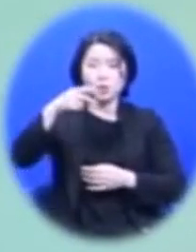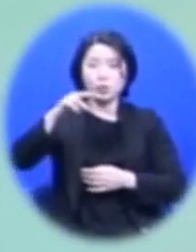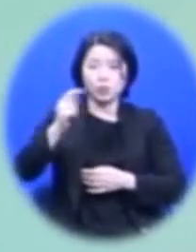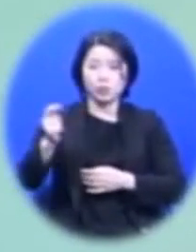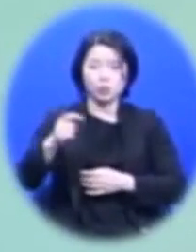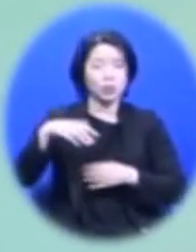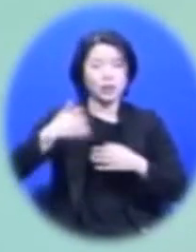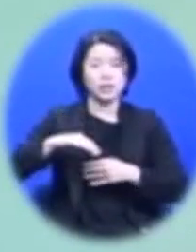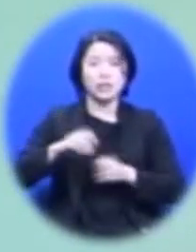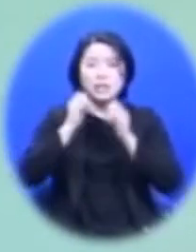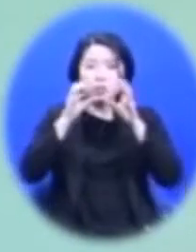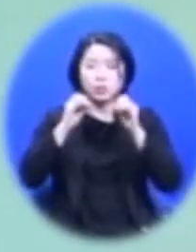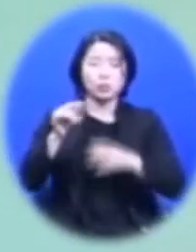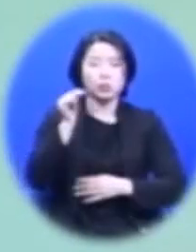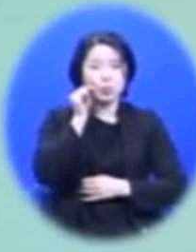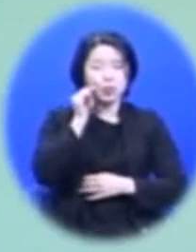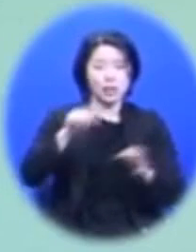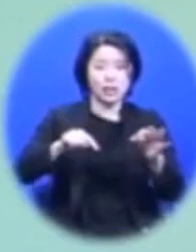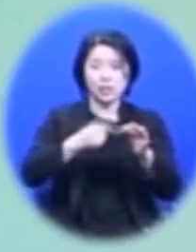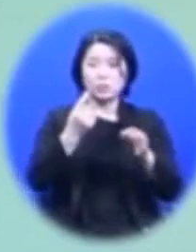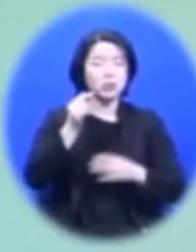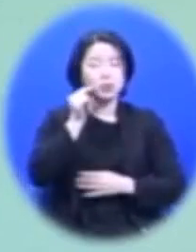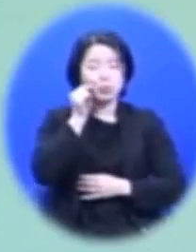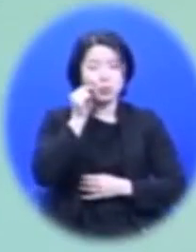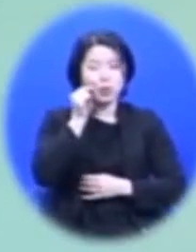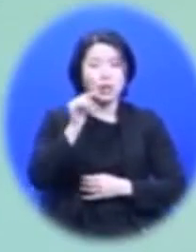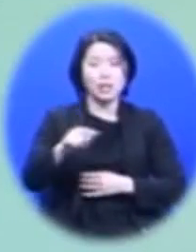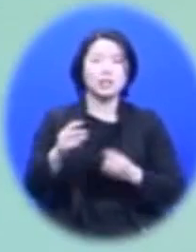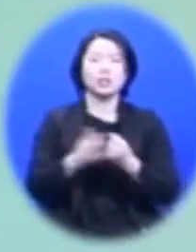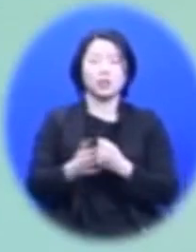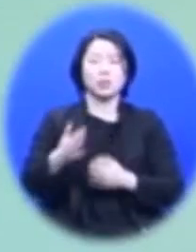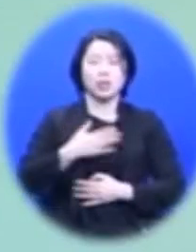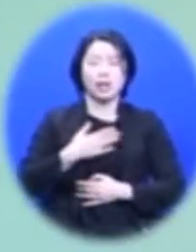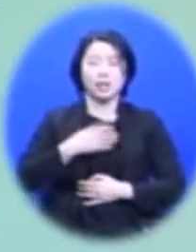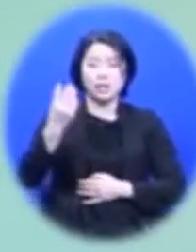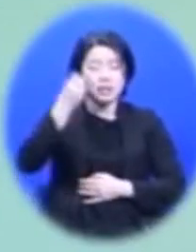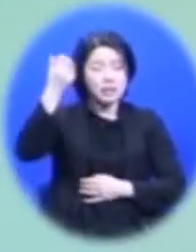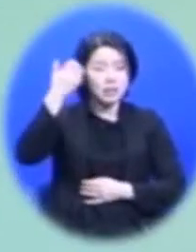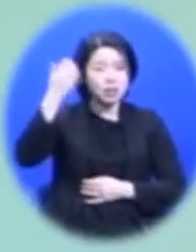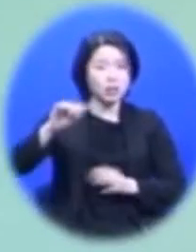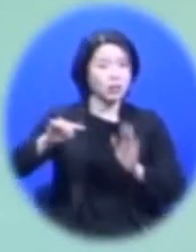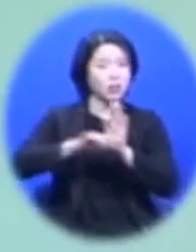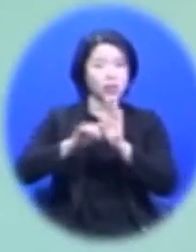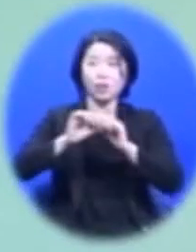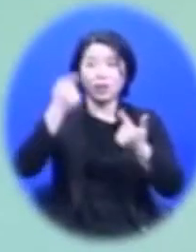안 했고 막 십일조도 못하고 뭐 그것 때문에 나는 성령을 거역한 거 아닐까.